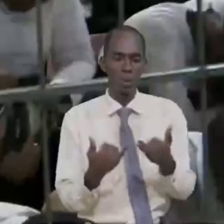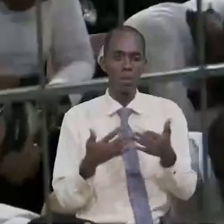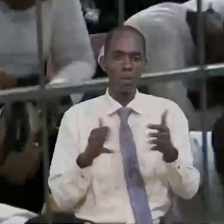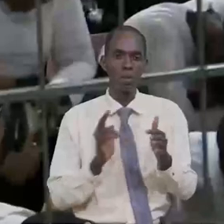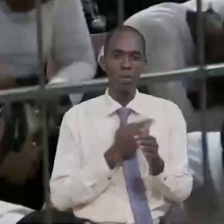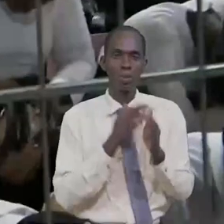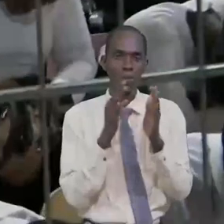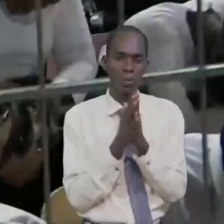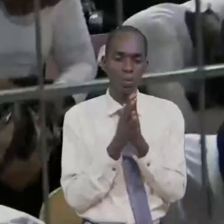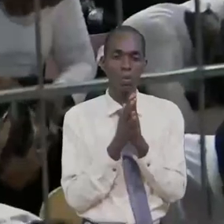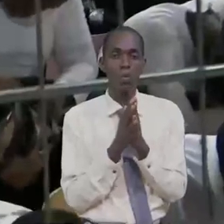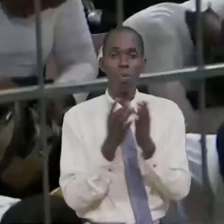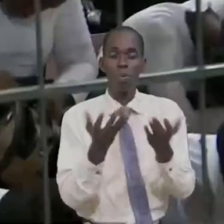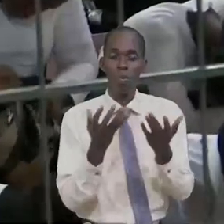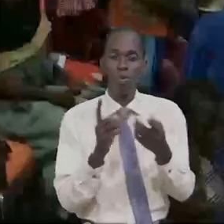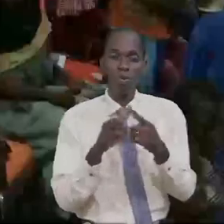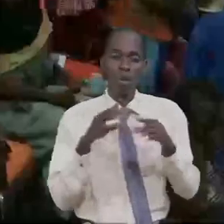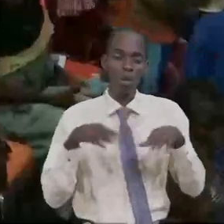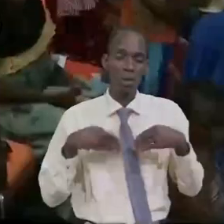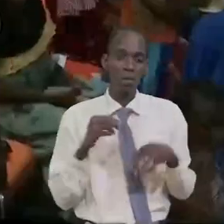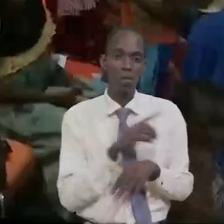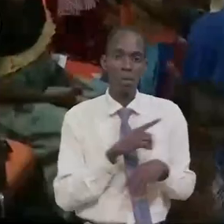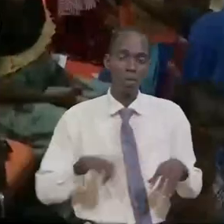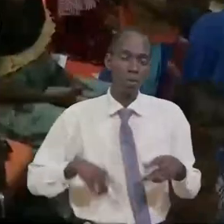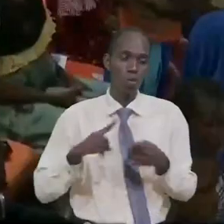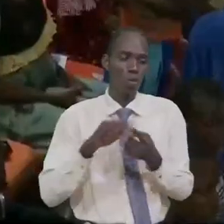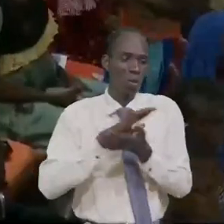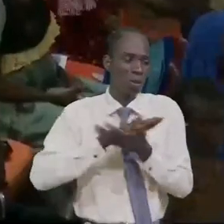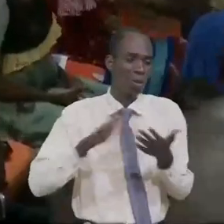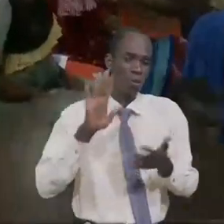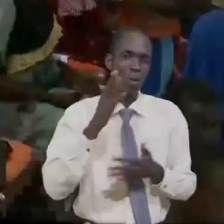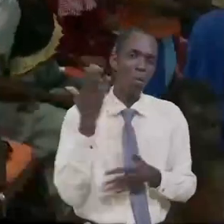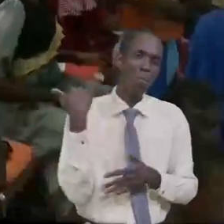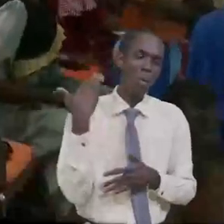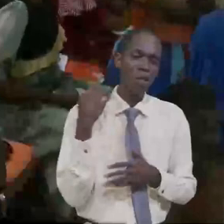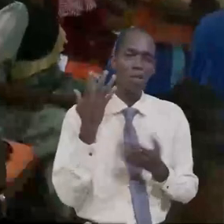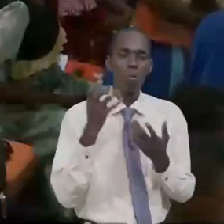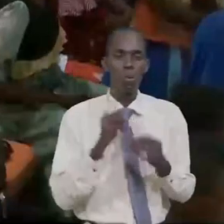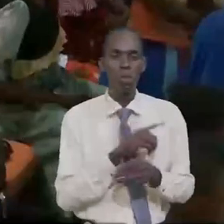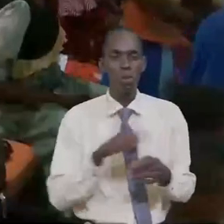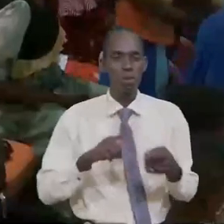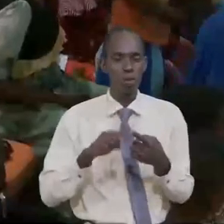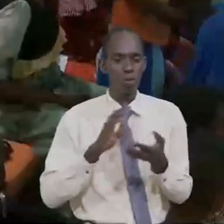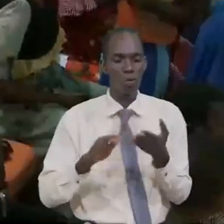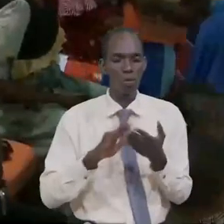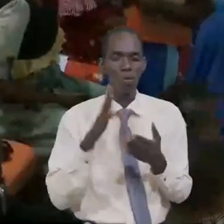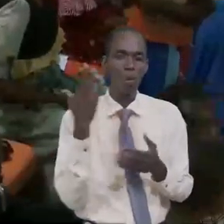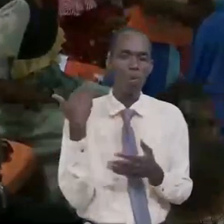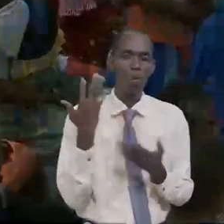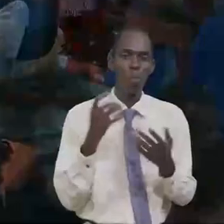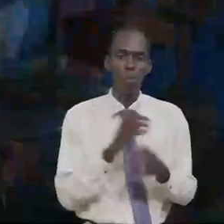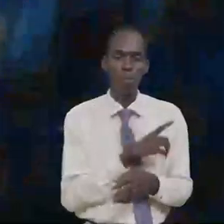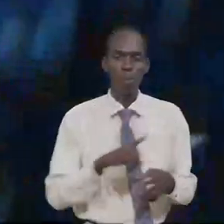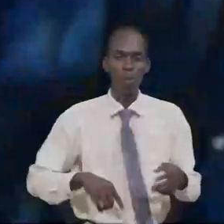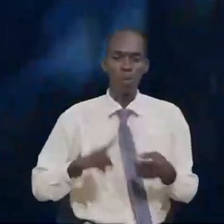efface le passé tu veux que Dieu pardonne le passé tu veux que le Seigneur change le passé tu veux un